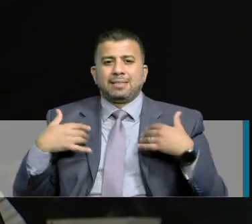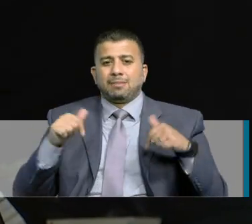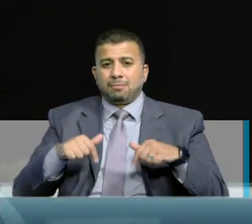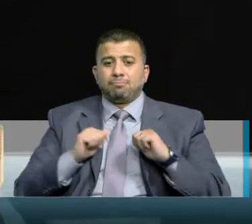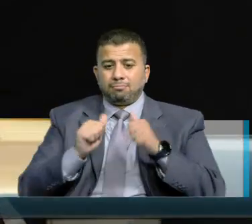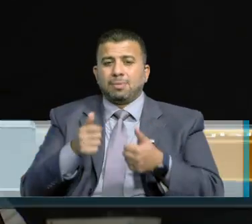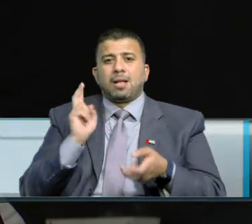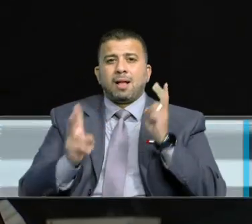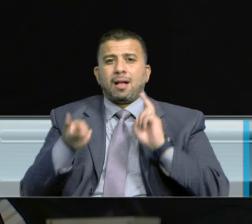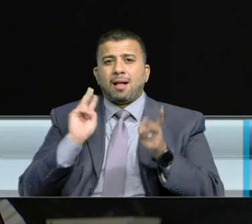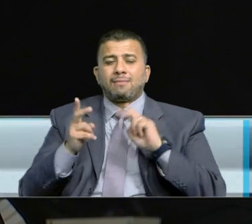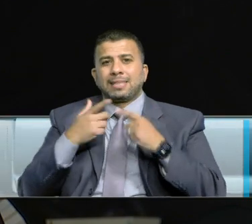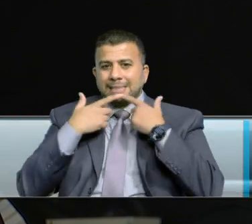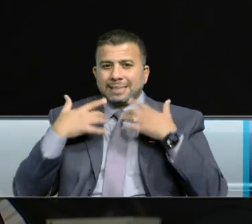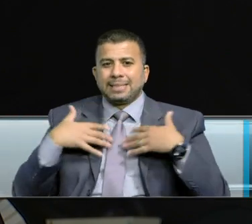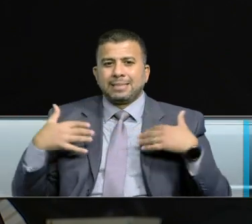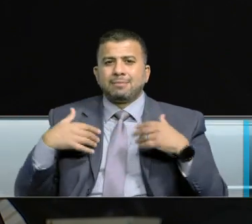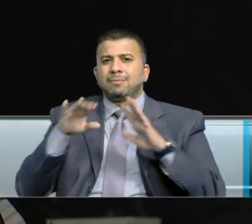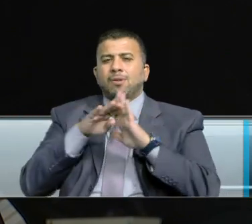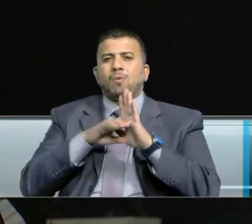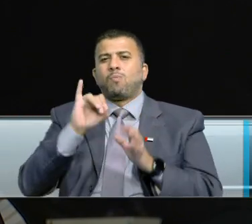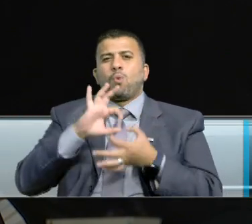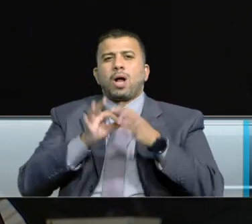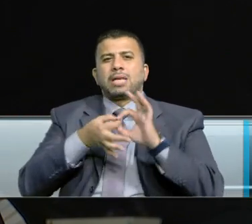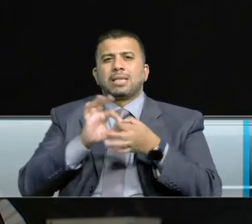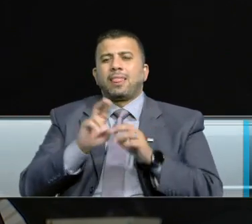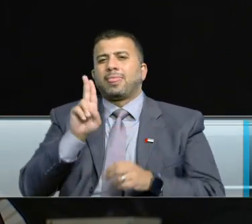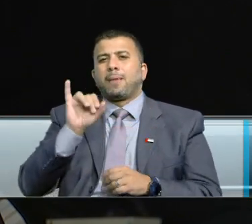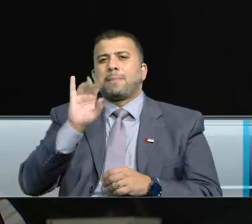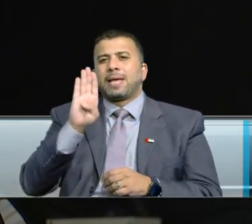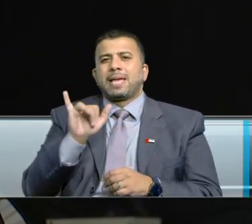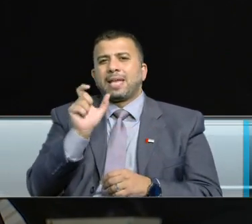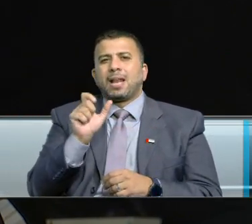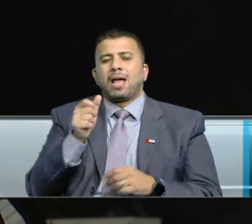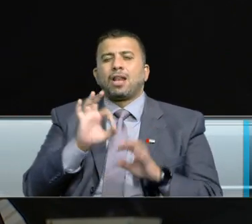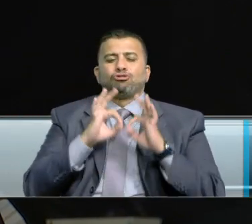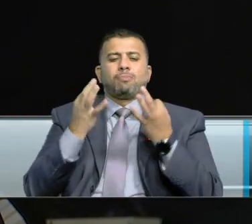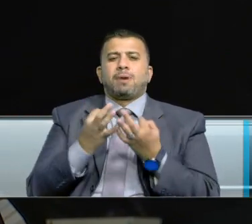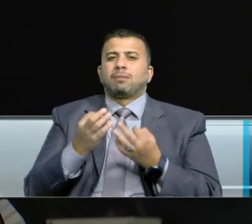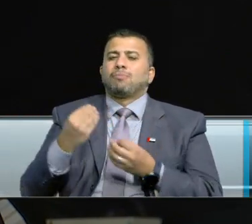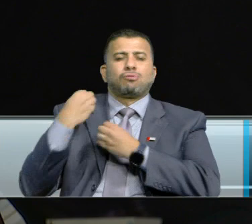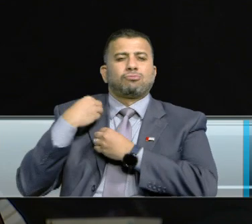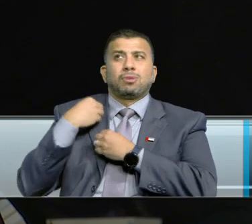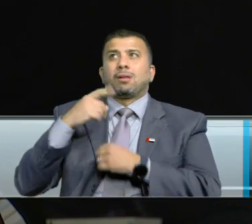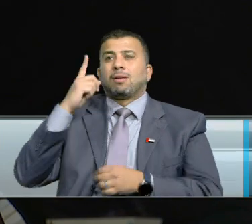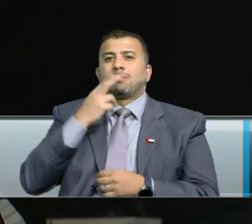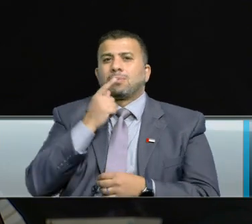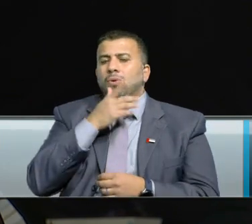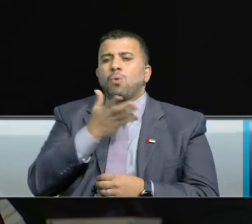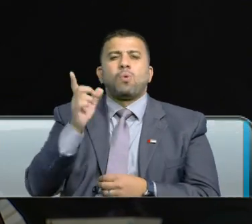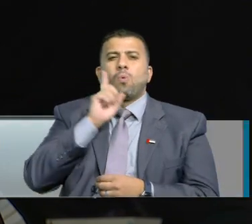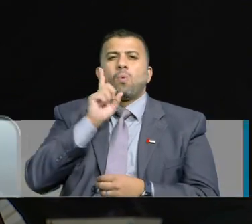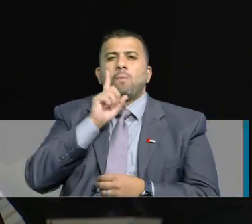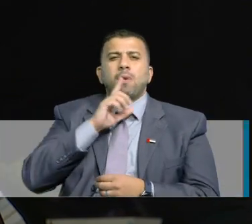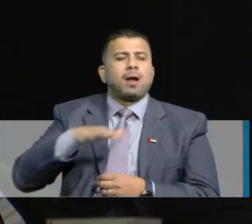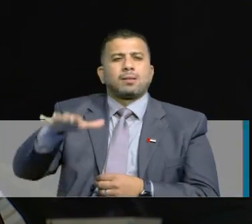اشارك في هذا الحفل التي نظمته مؤسسه التمكين الاجتماعي جزاها الله خيرا، واهن جميع امهات